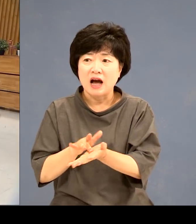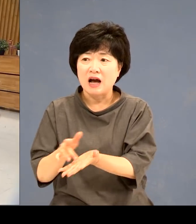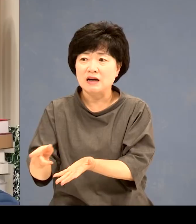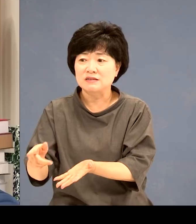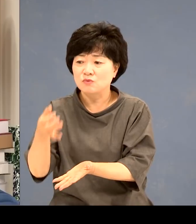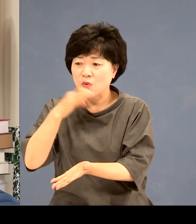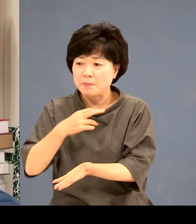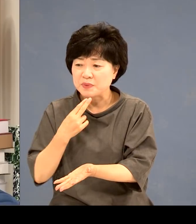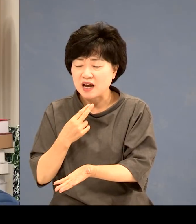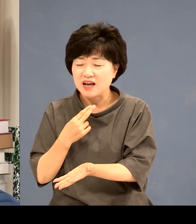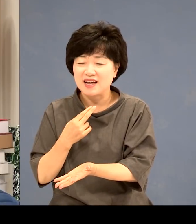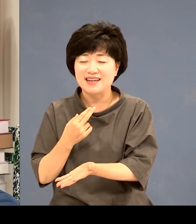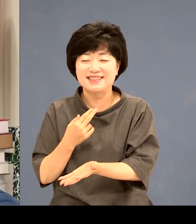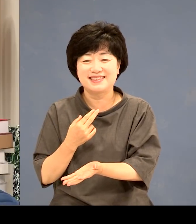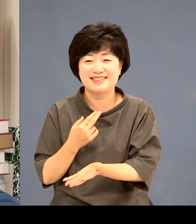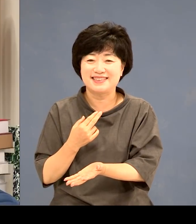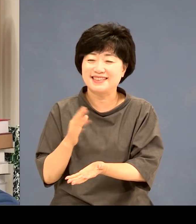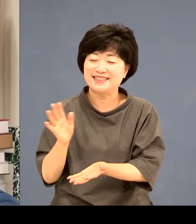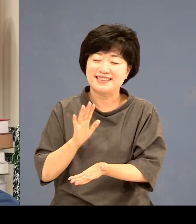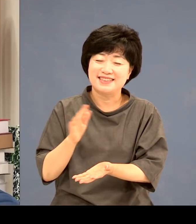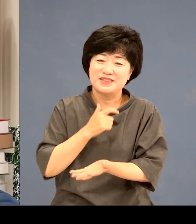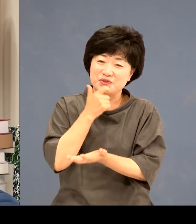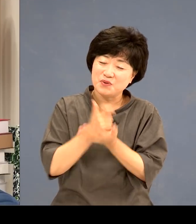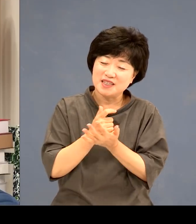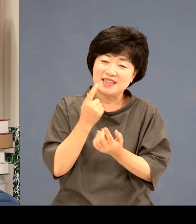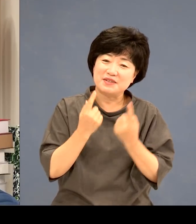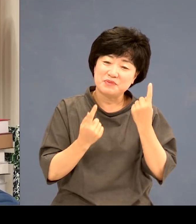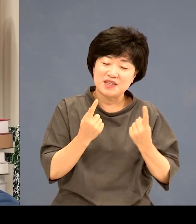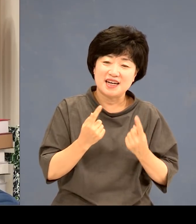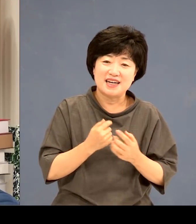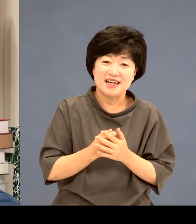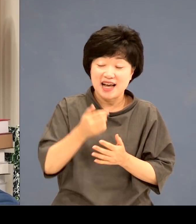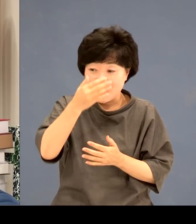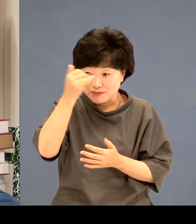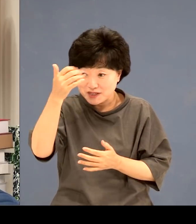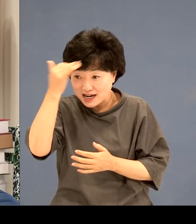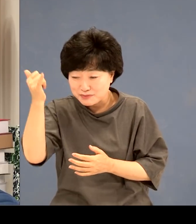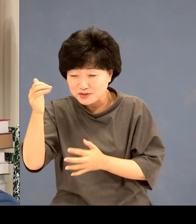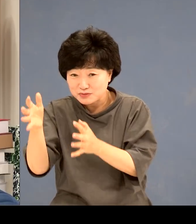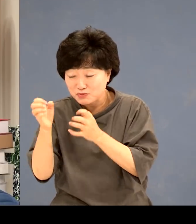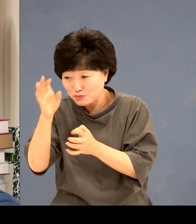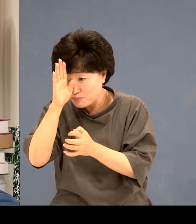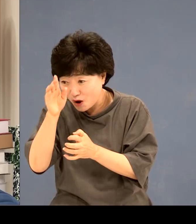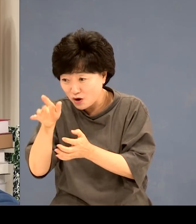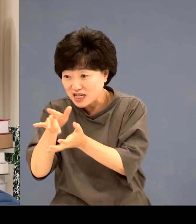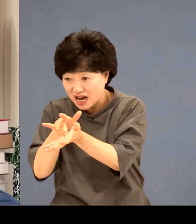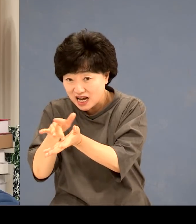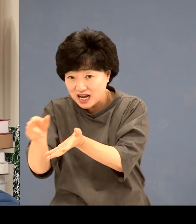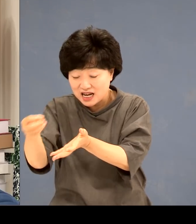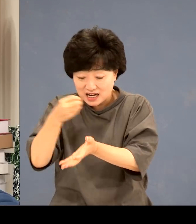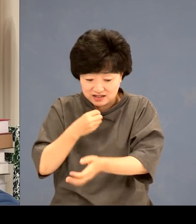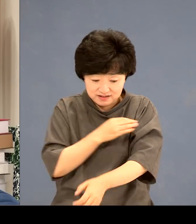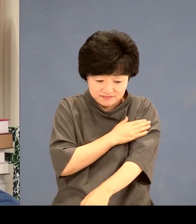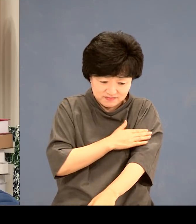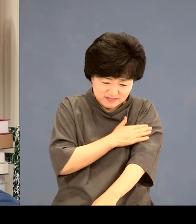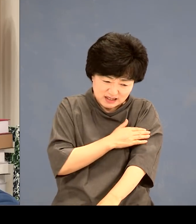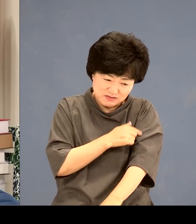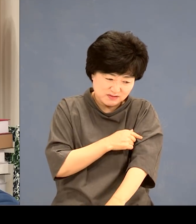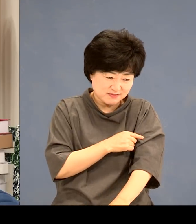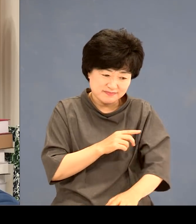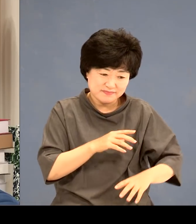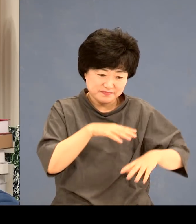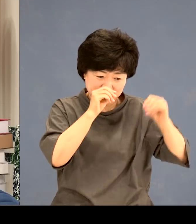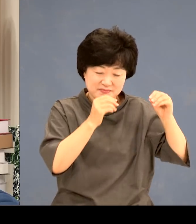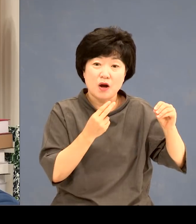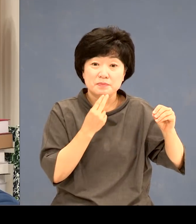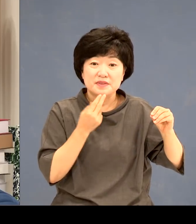안 하셨어요? 그때 속았다라는 생각보다 예. 그 할아버지 할머님들을 만나 뵙고 그리고 그